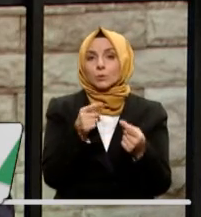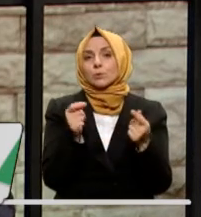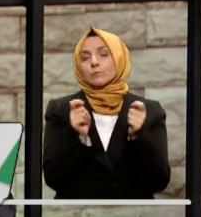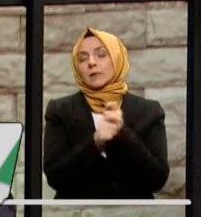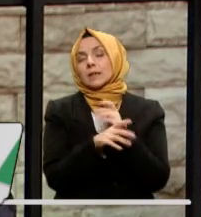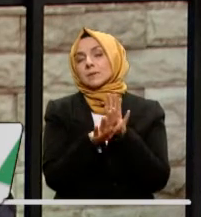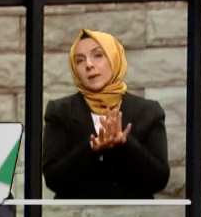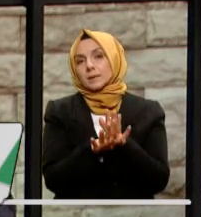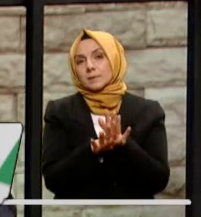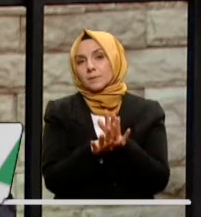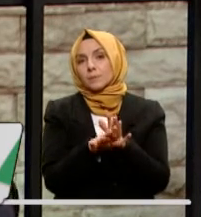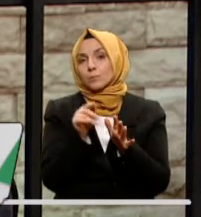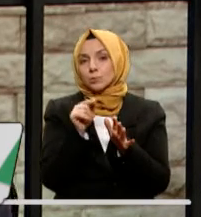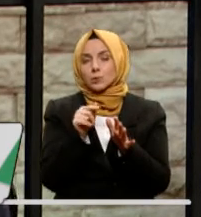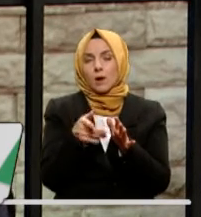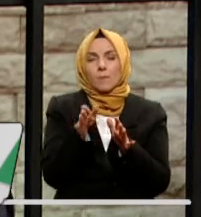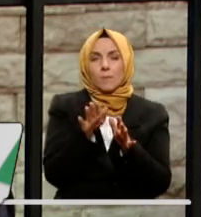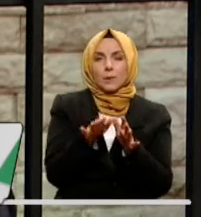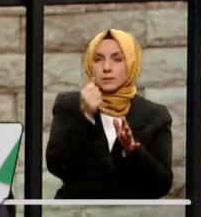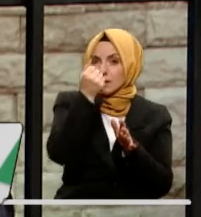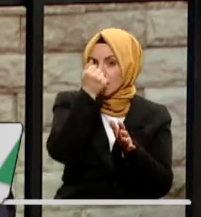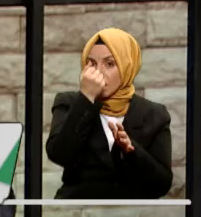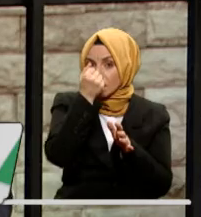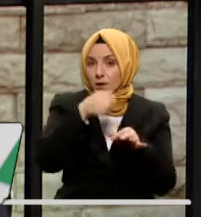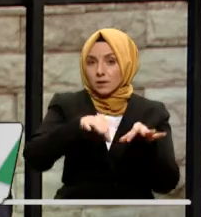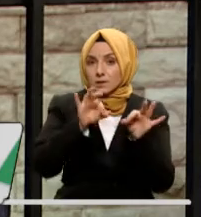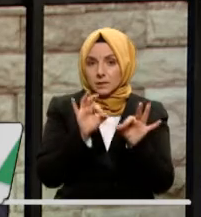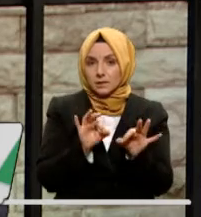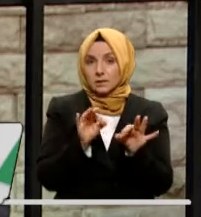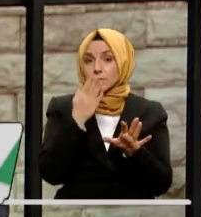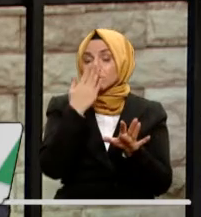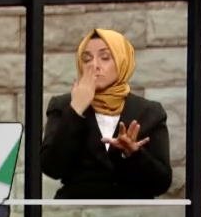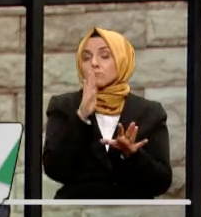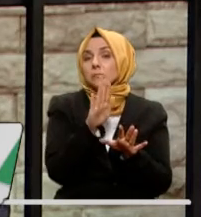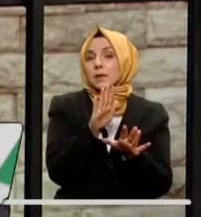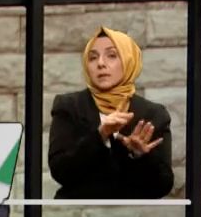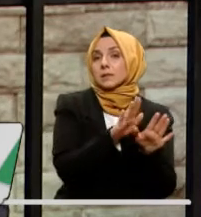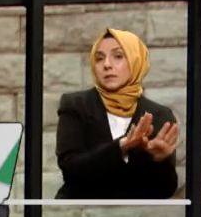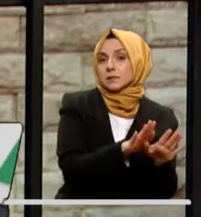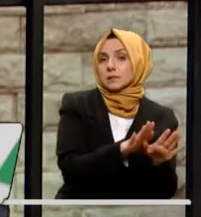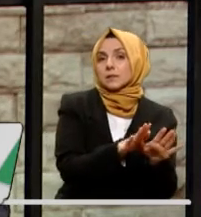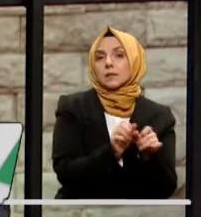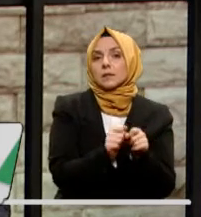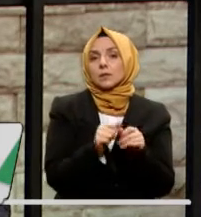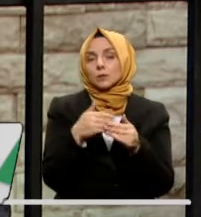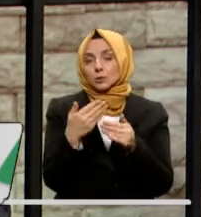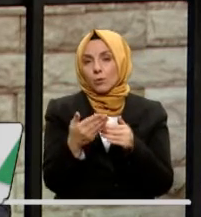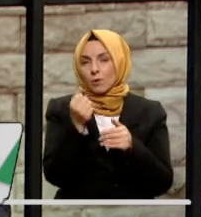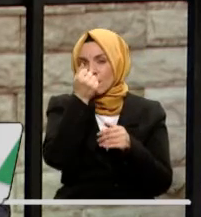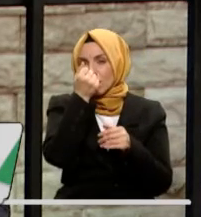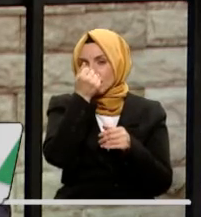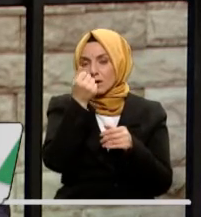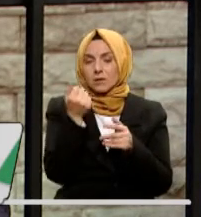kuraldır bunun yanında kanlar hazırlanır bekletilir öte yandan da Kanla bulaşan